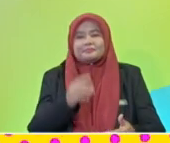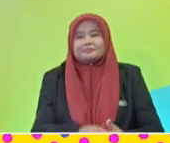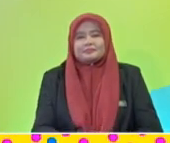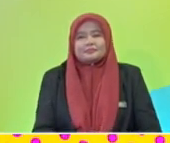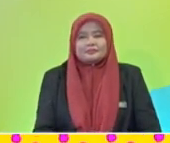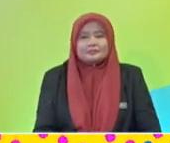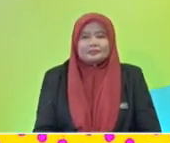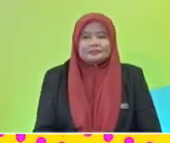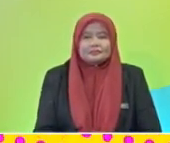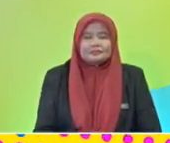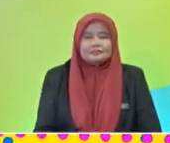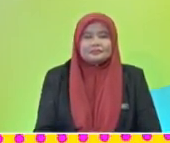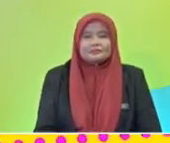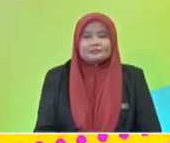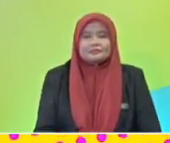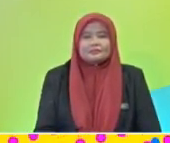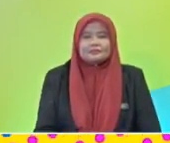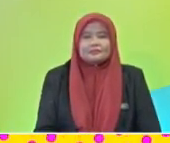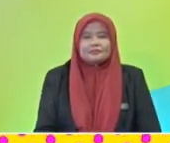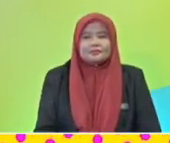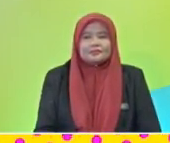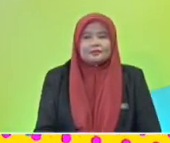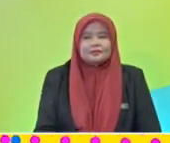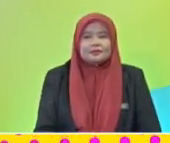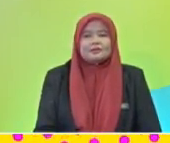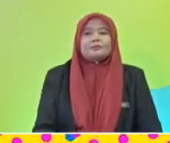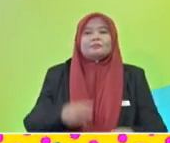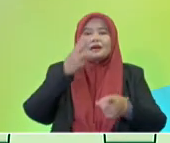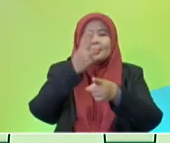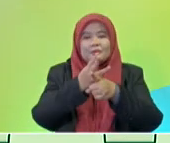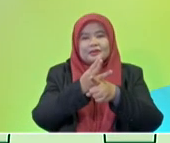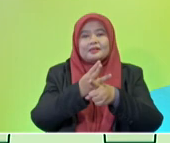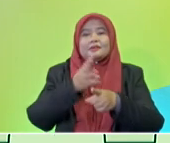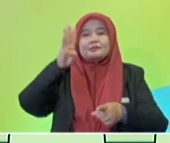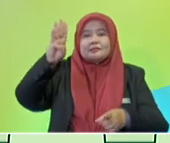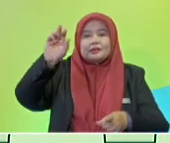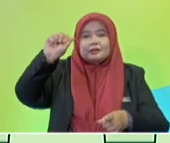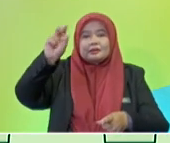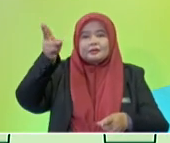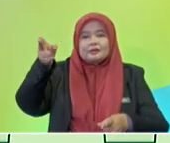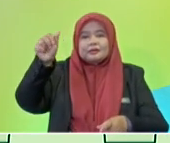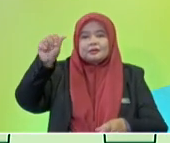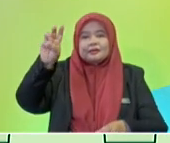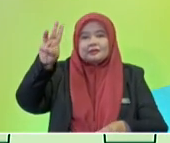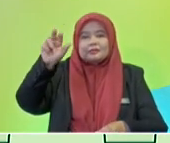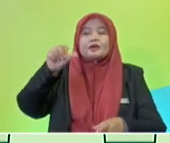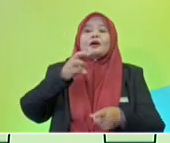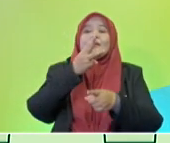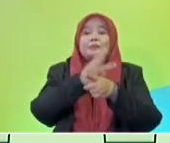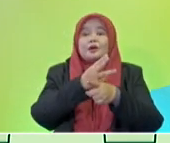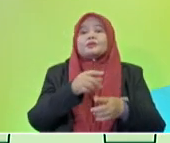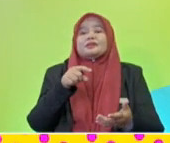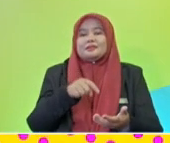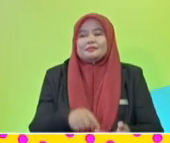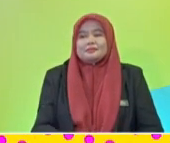bagus blow sangat bahawa Ah Bagus syabas dan tahniah kita ada bahawa di